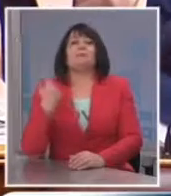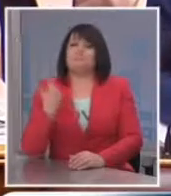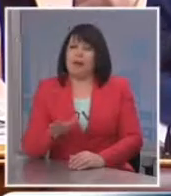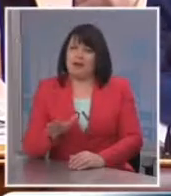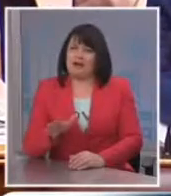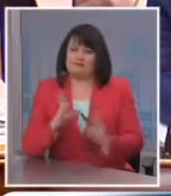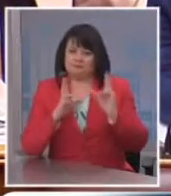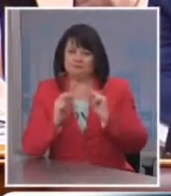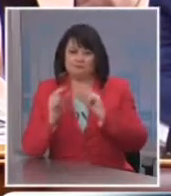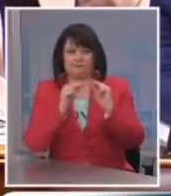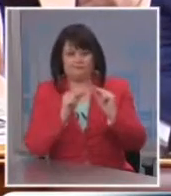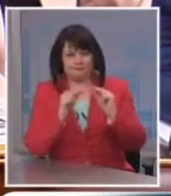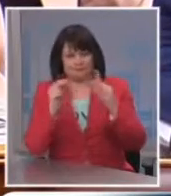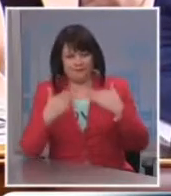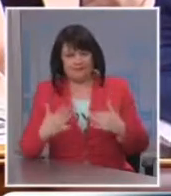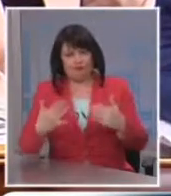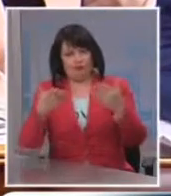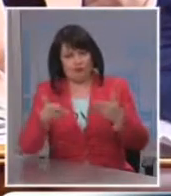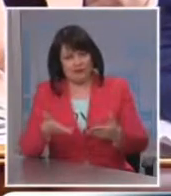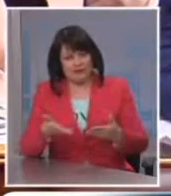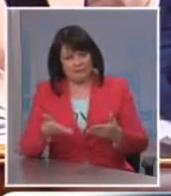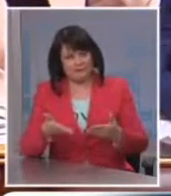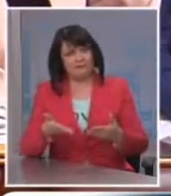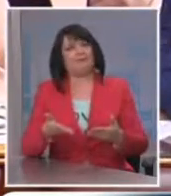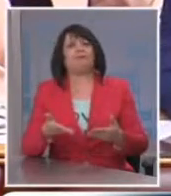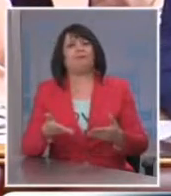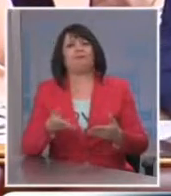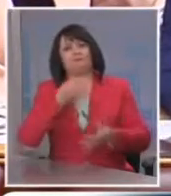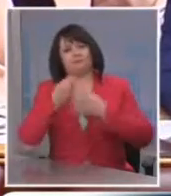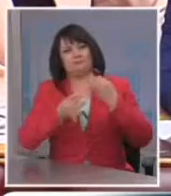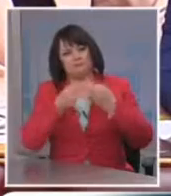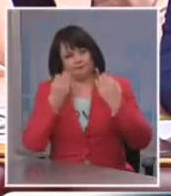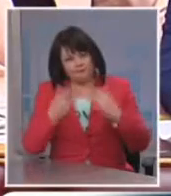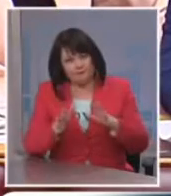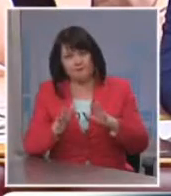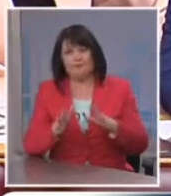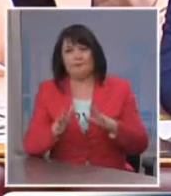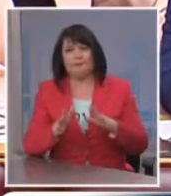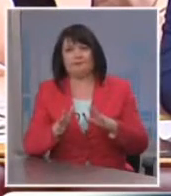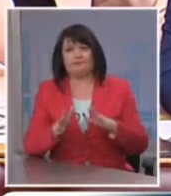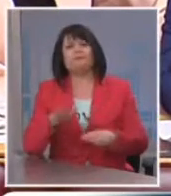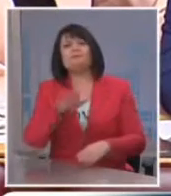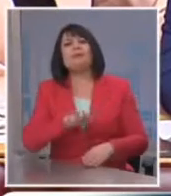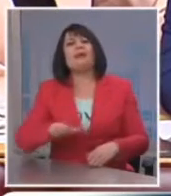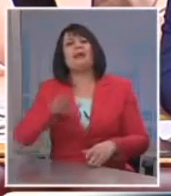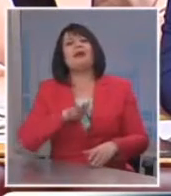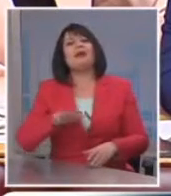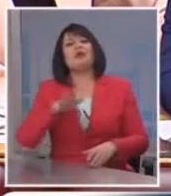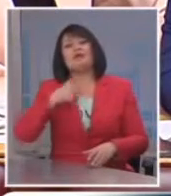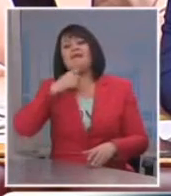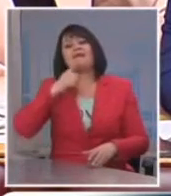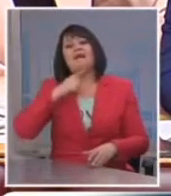τη συζήτηση στη Βουλή, μετά από αυτήν την τοποθέτησή μου, σε περιοχή της Υπαίθρου του